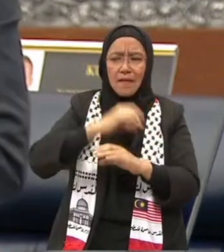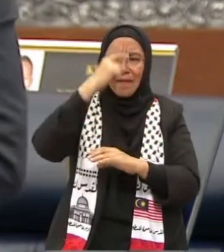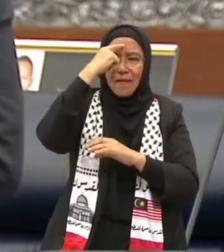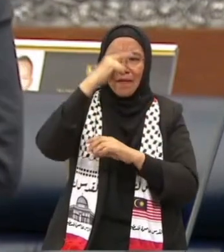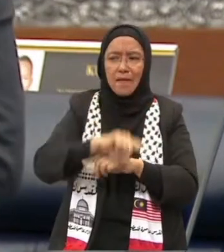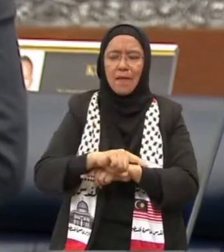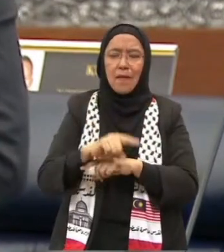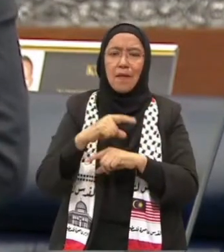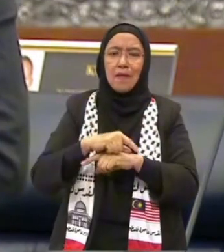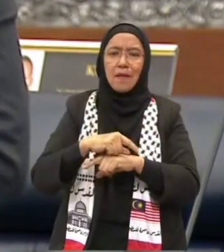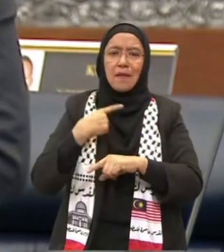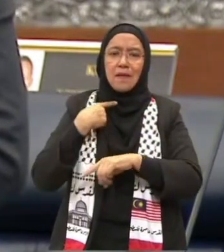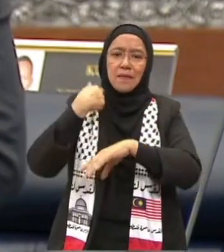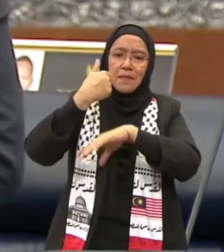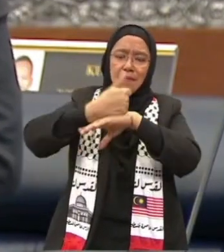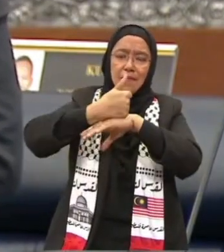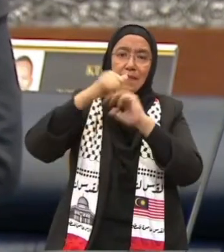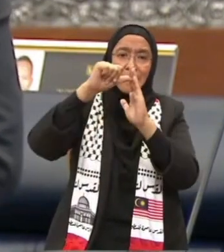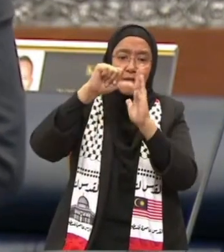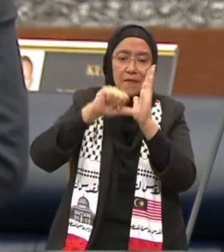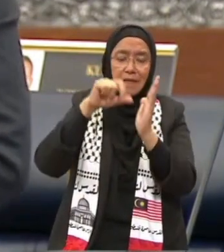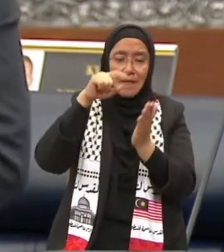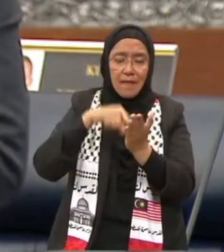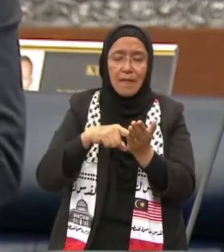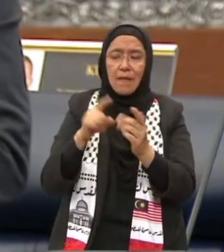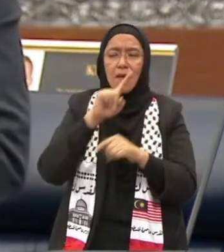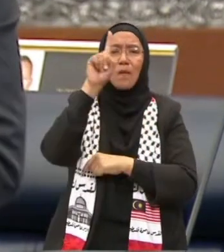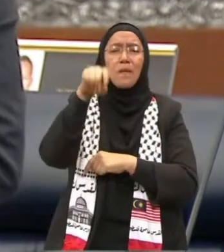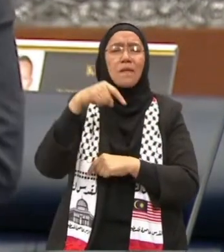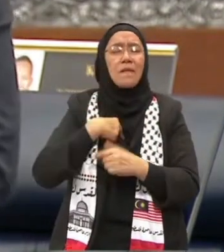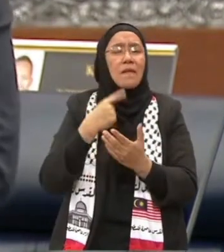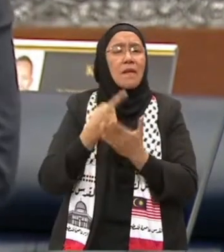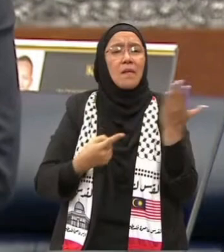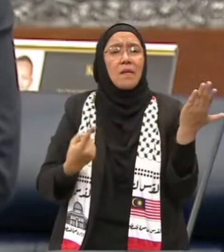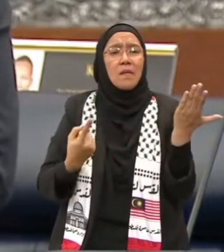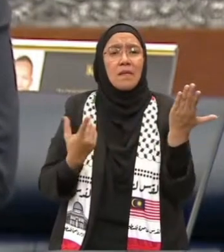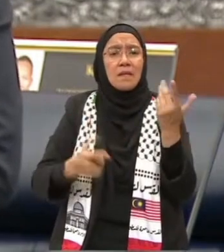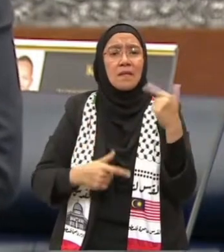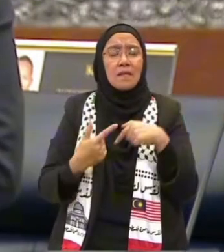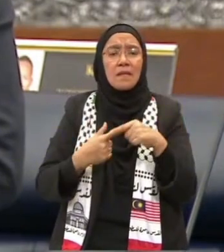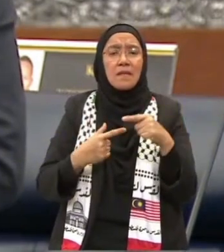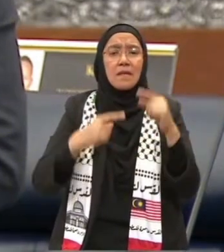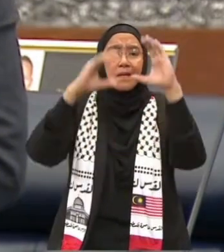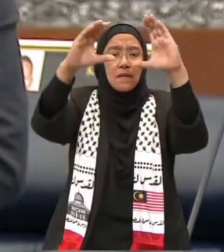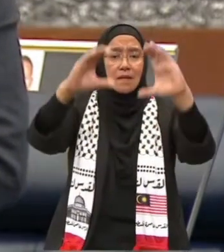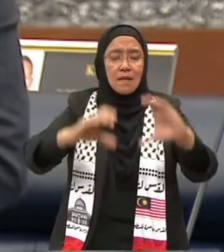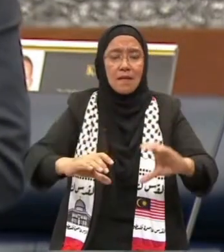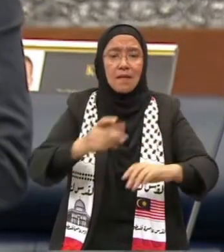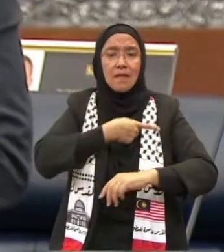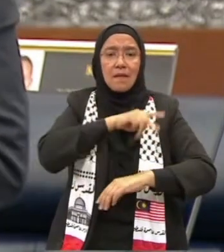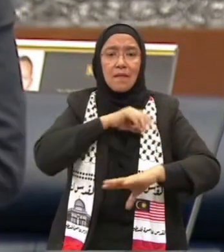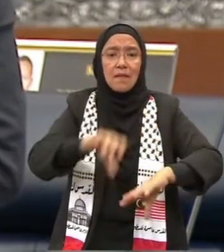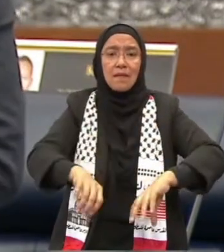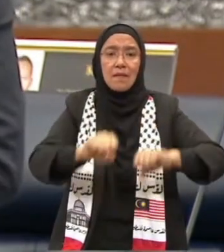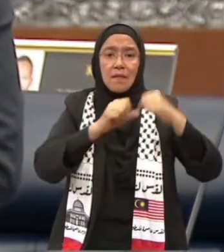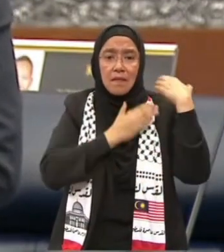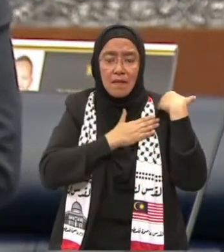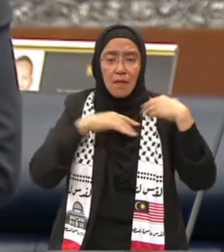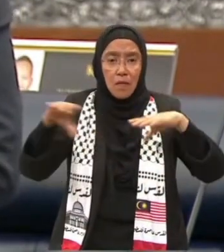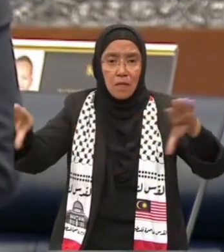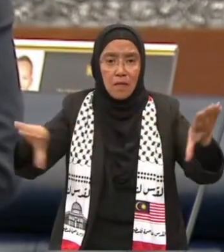yang akan diambil oleh pihak kementerian supaya cabaran-cabaran ini dapat ditangani dan adakah pihak